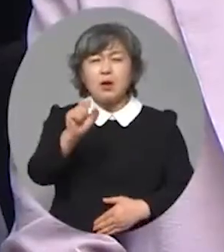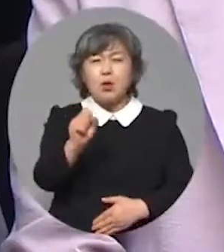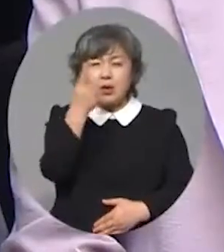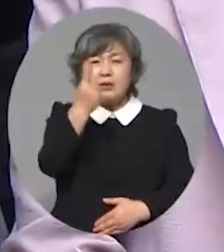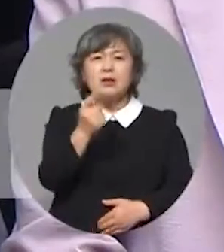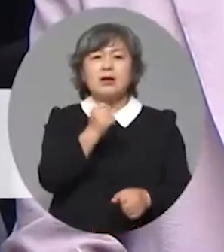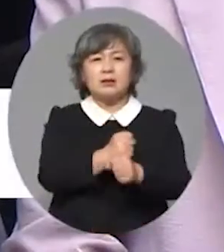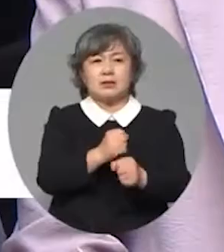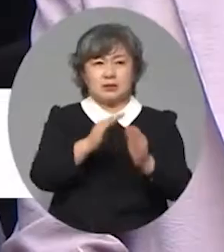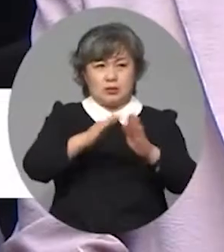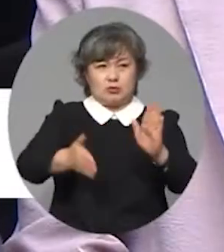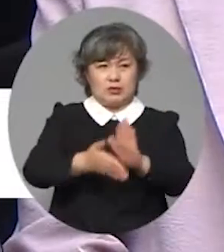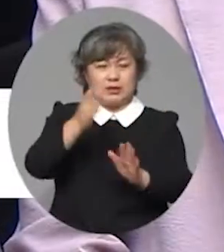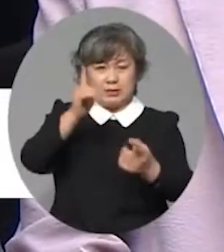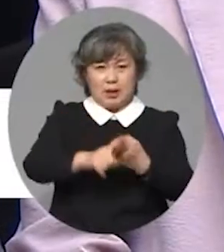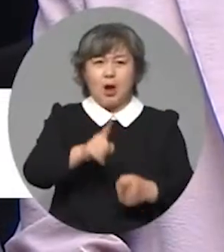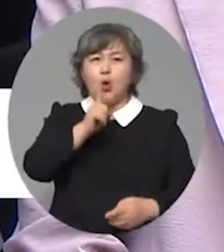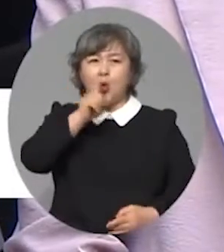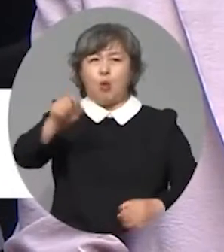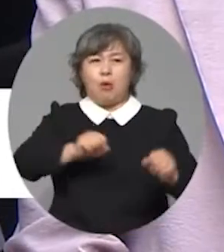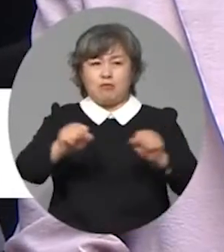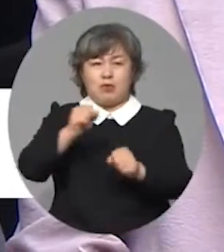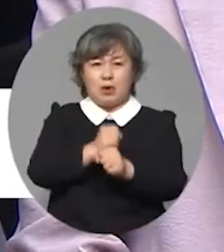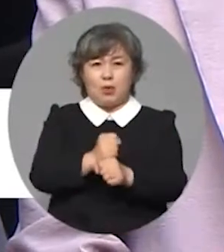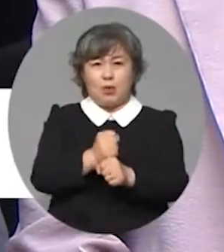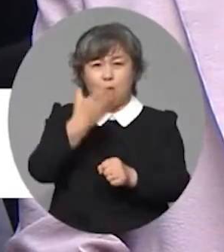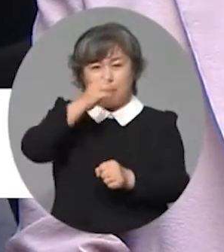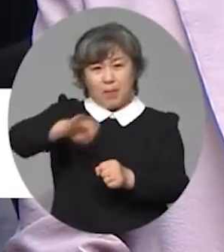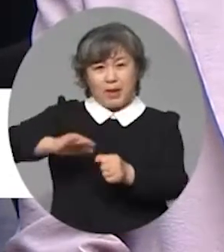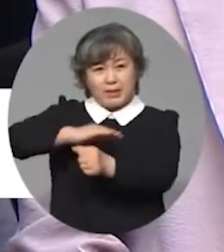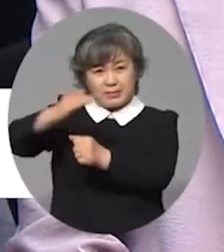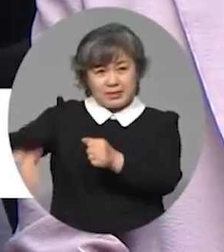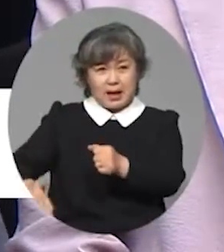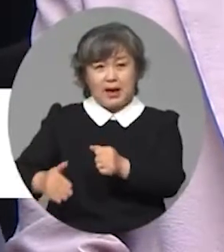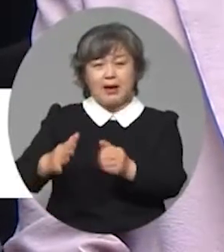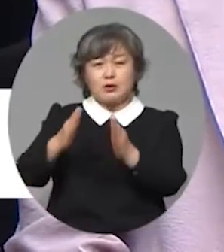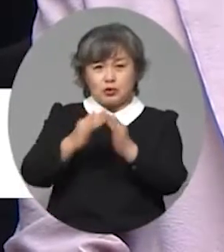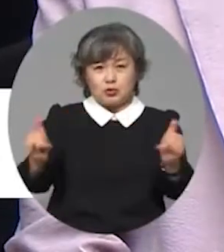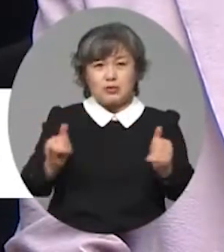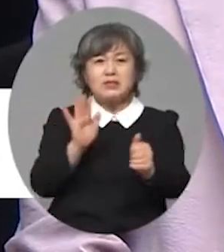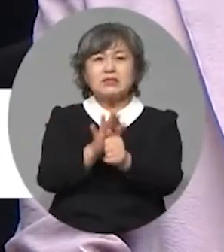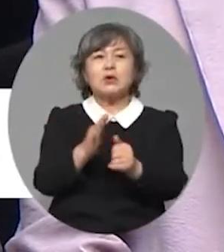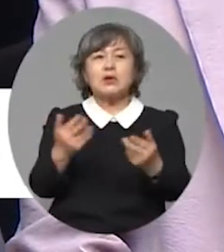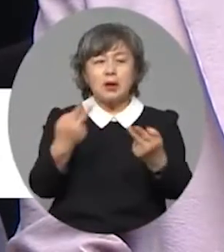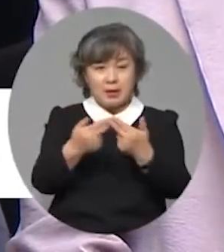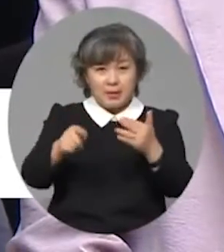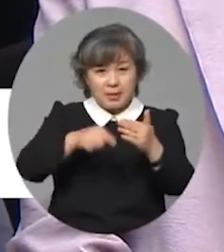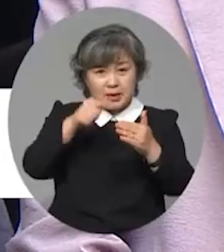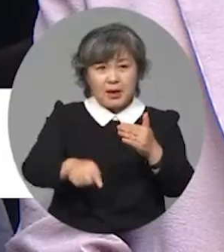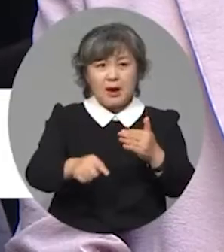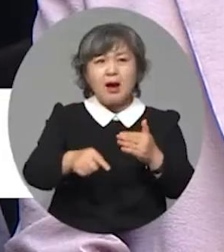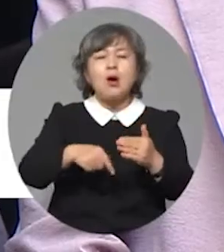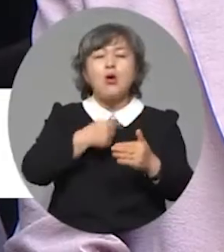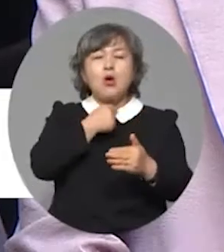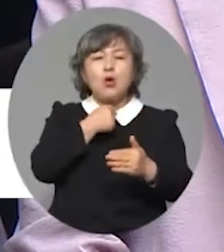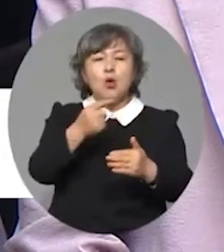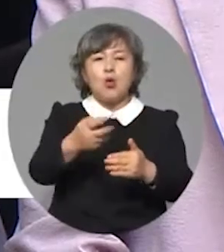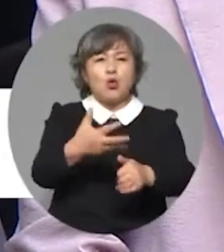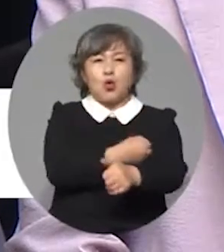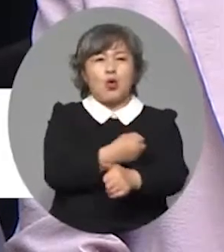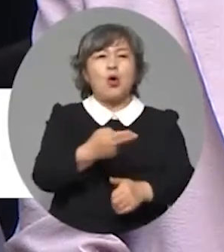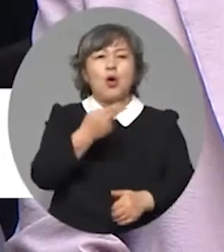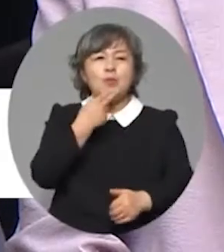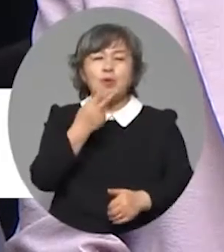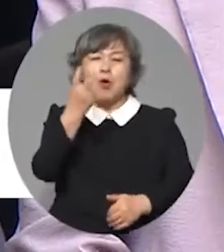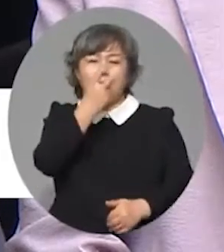제공한 전주시에 대한 고발을 추진하고 매립장 주민지원협의체가 자천한 위원에 대한 효력정지 가처분 신청